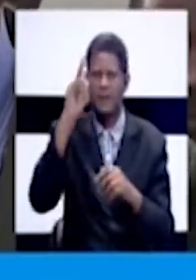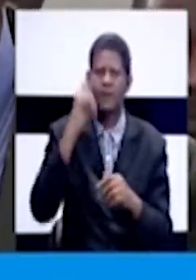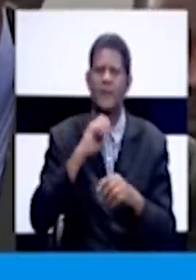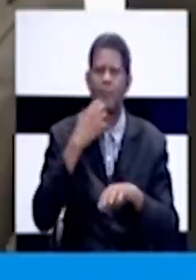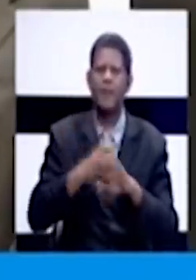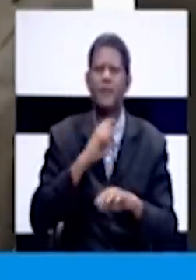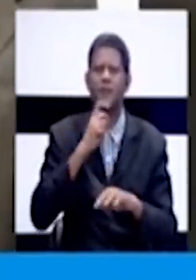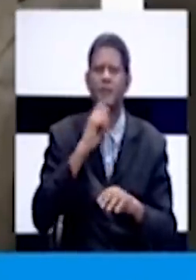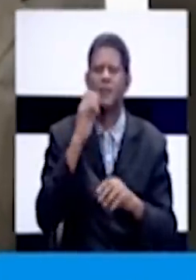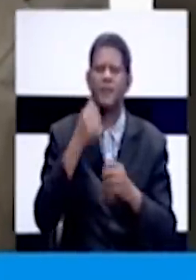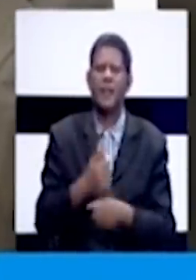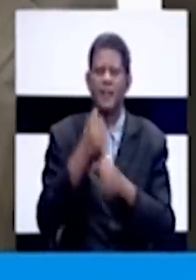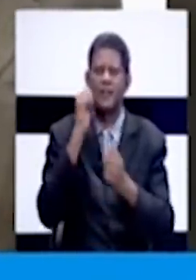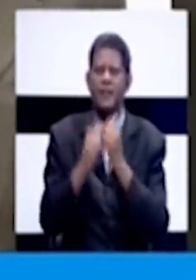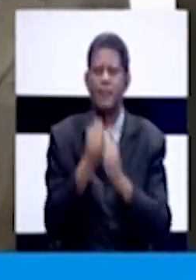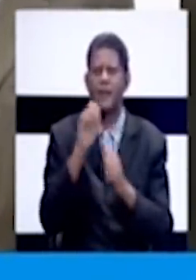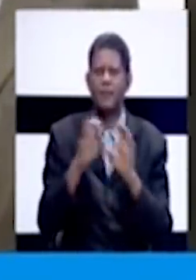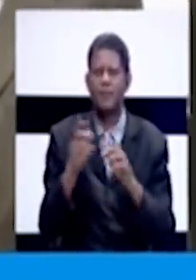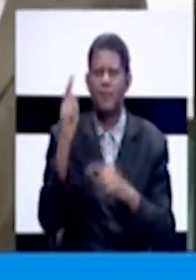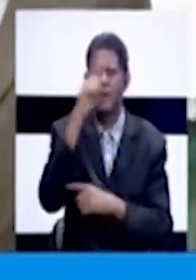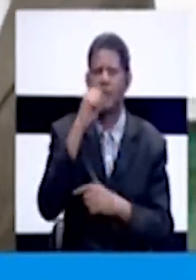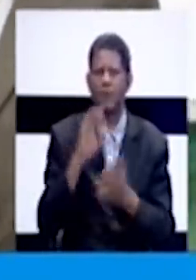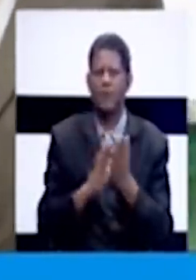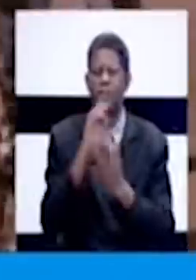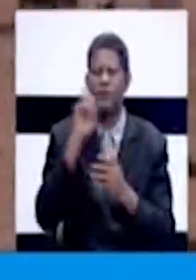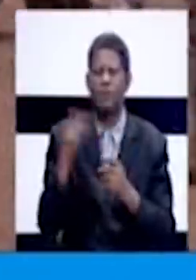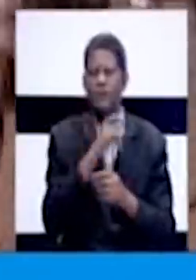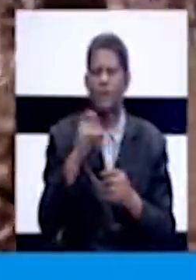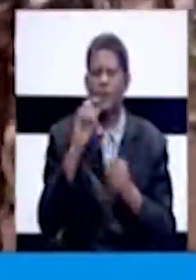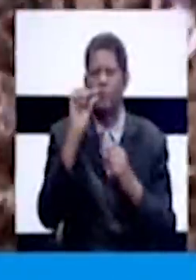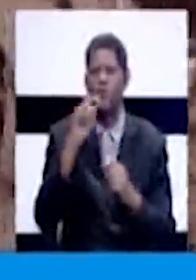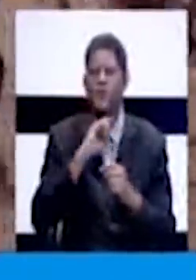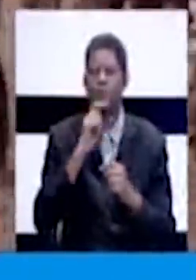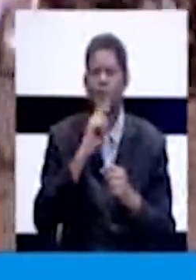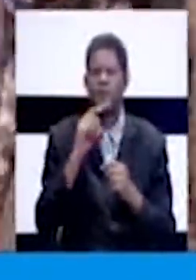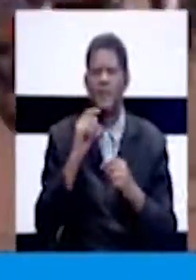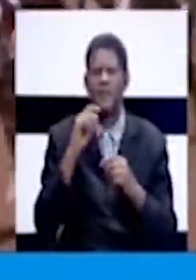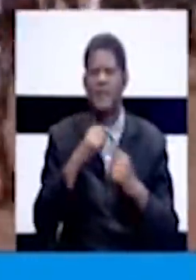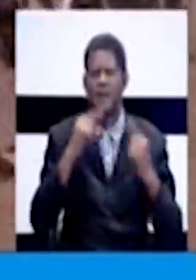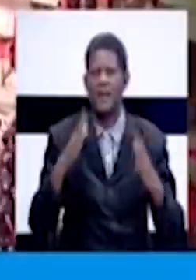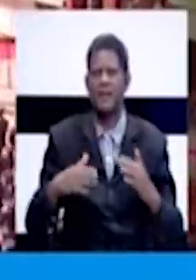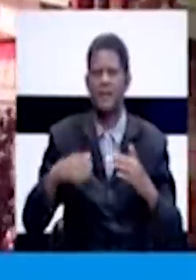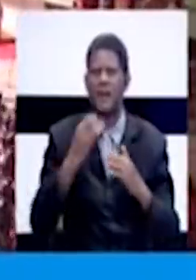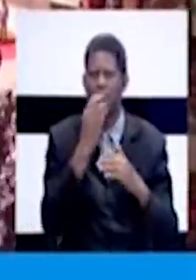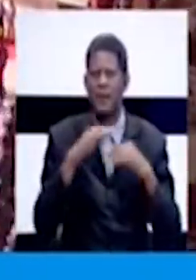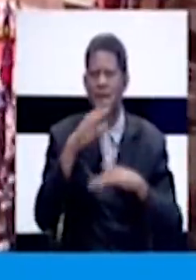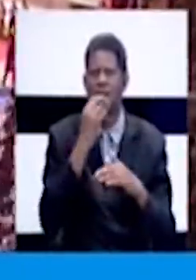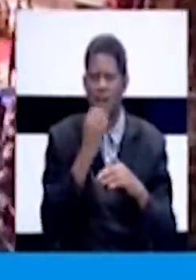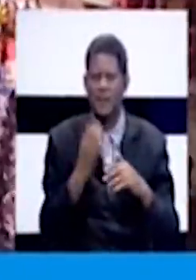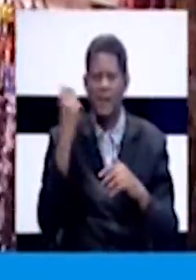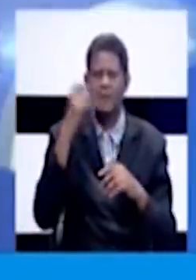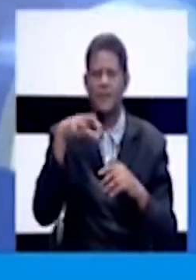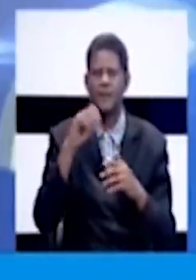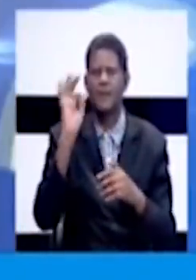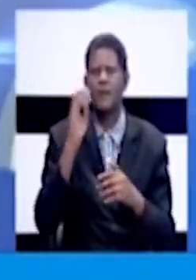ኣፅዋርን ዝሓገዘ ደብዳብን ምካየድ ካብ ጅምሩ መዓልትታት ተቆፂሮም ኣሉ ይኹን እምበር ብውስን ብረትን ሳላቲ ፅኑዕ ዕላማ ኣብ ልዕሊ ደርጋውያን ዓወት ዘመዝገበ ህዝቢ ኣብዛዝዋን ግን